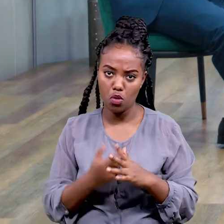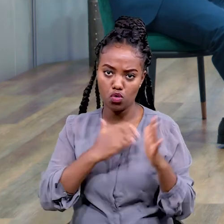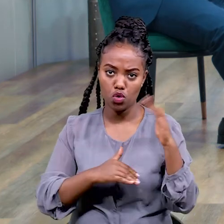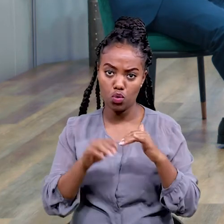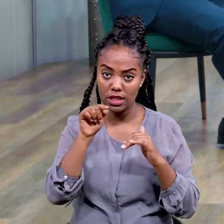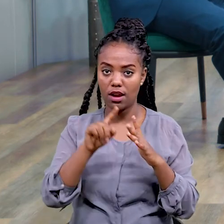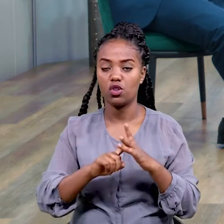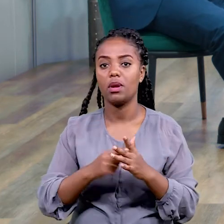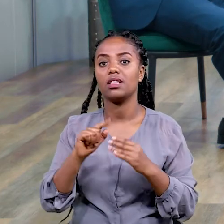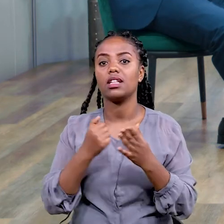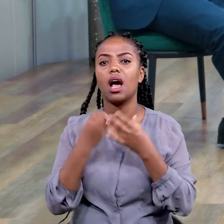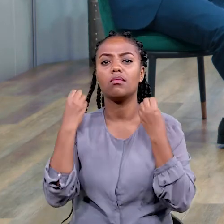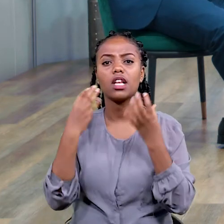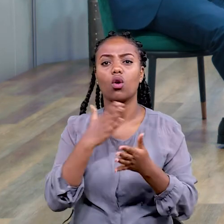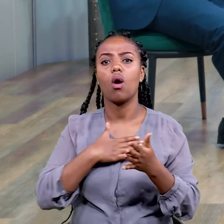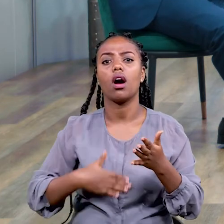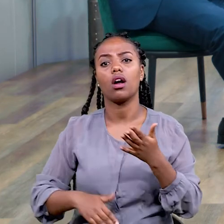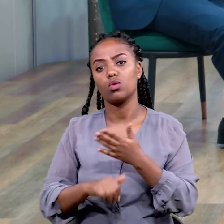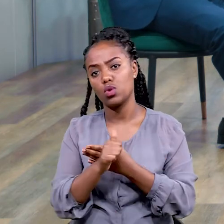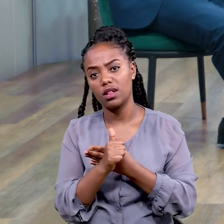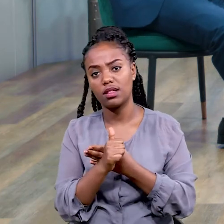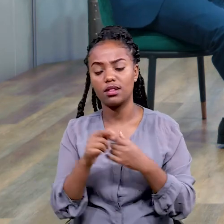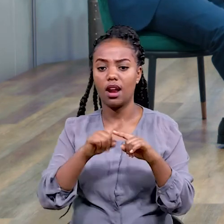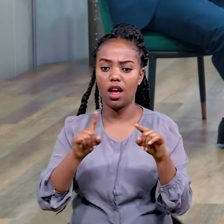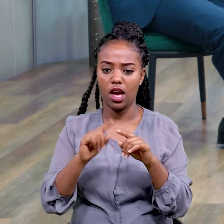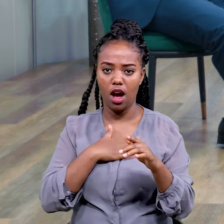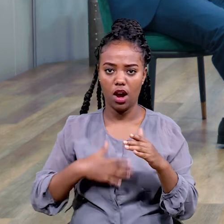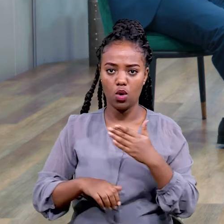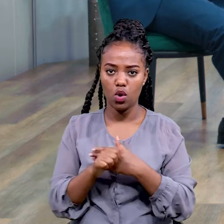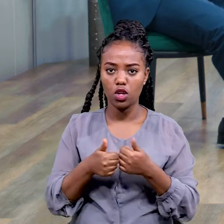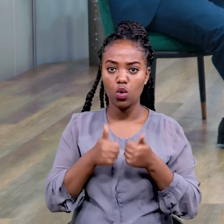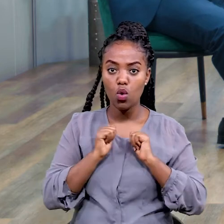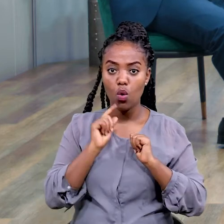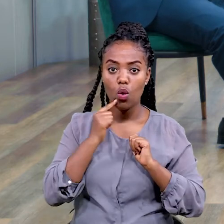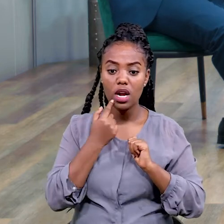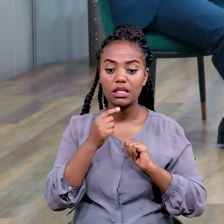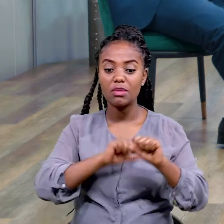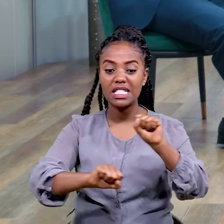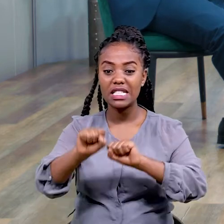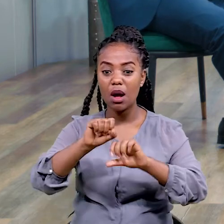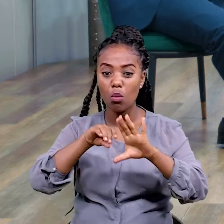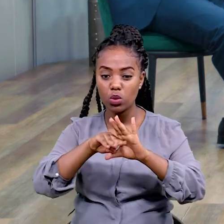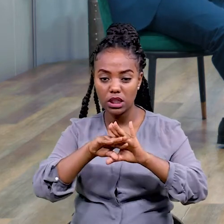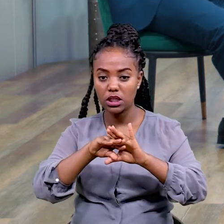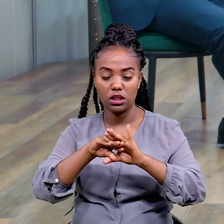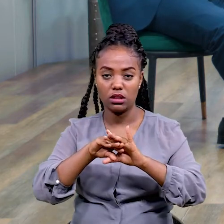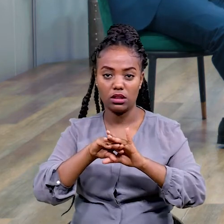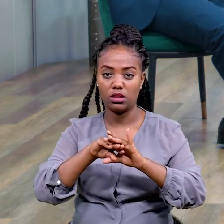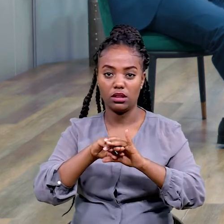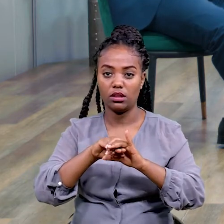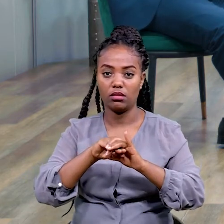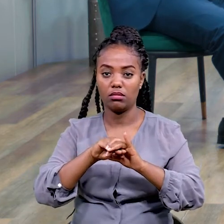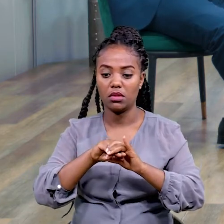ችግሩ፣ ከዛ ነው የሚጀምረው። ስለዚህ አብዛኞቹ የአካል ጉዳት የተለያየ የአካል ጉዳት ኖሮባቸው እንኳን በዛ በሲስተሙ ጭራሽ አያቸው